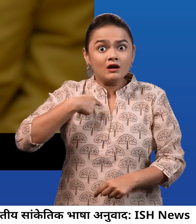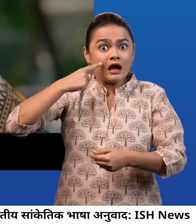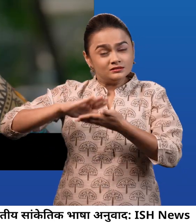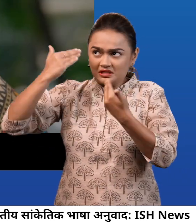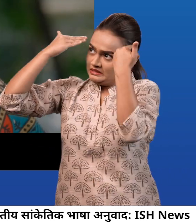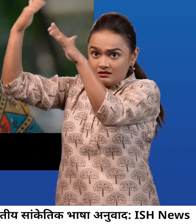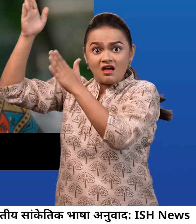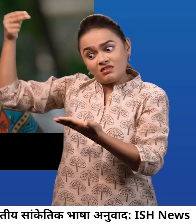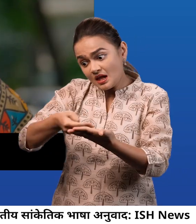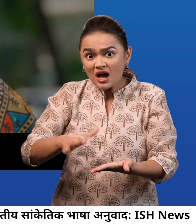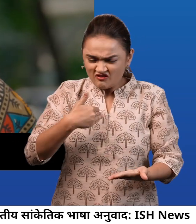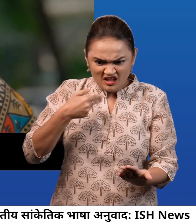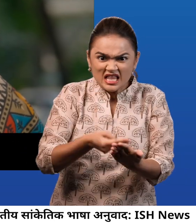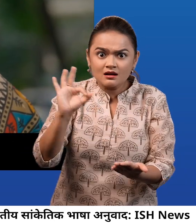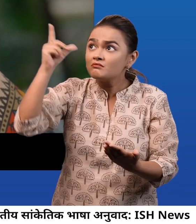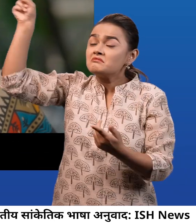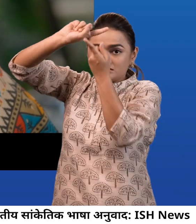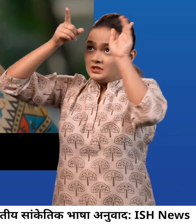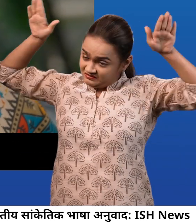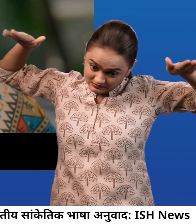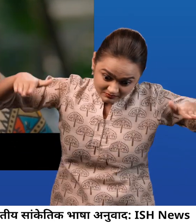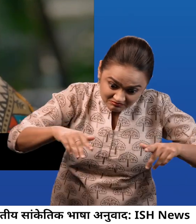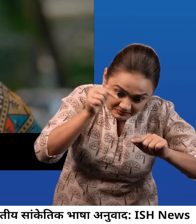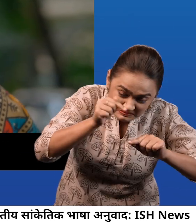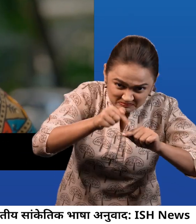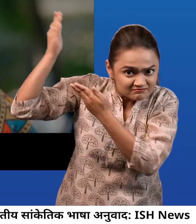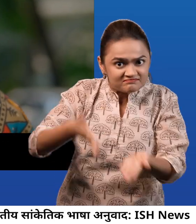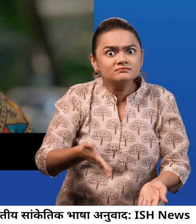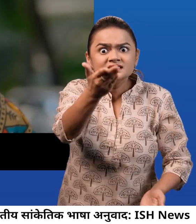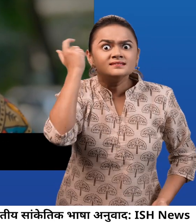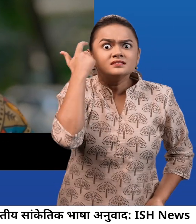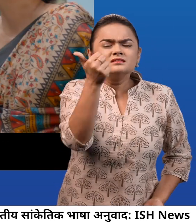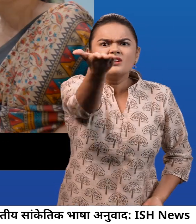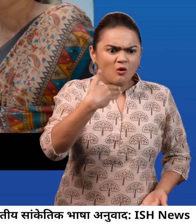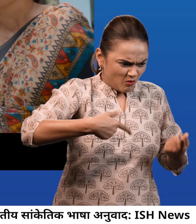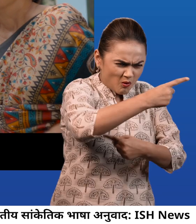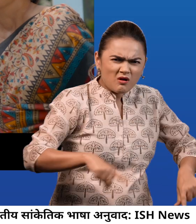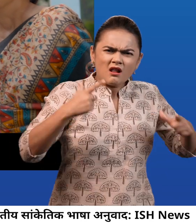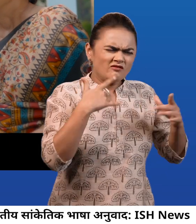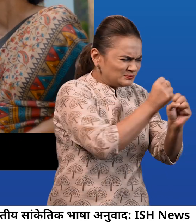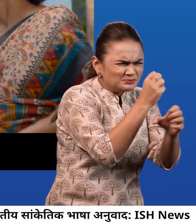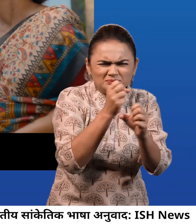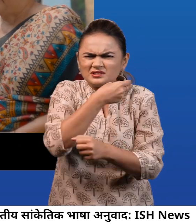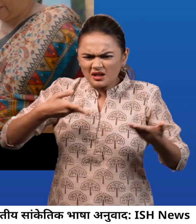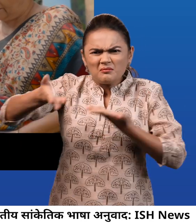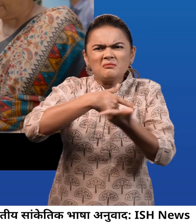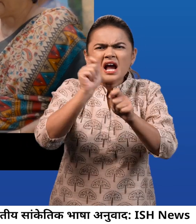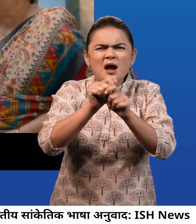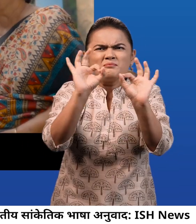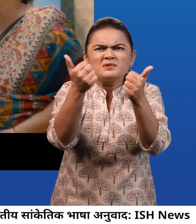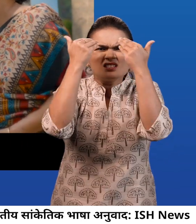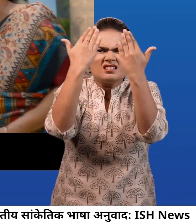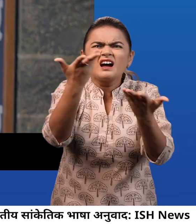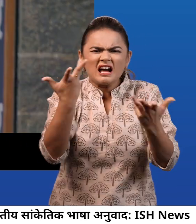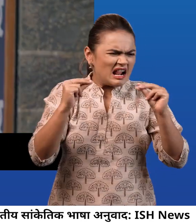गेलेल्या नवऱ्याचं नाव आहे पण माझं नाव नाही. आता काय तो वरून येणार आहे का कावळा बनून तुमच्या मशीनवर टोचा मारायला? अख्ख्या एरियातल्या बऱ्याच जणांची नावं गायब आहेत. अहो, काय कामं